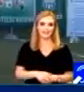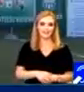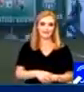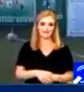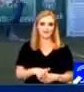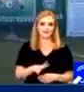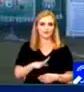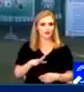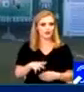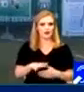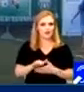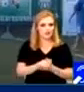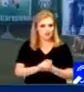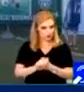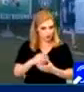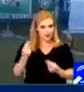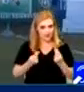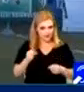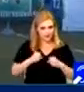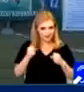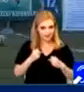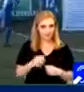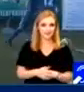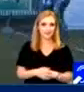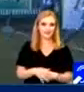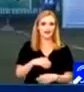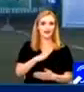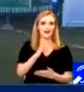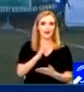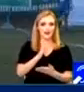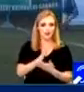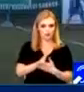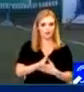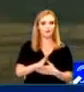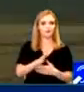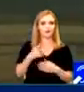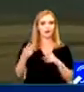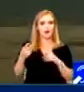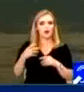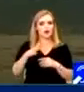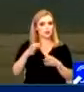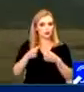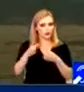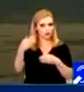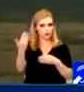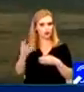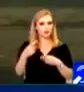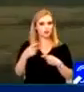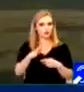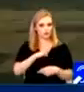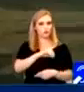mi s-a părut foarte strâns, ne-am jucat, am făcut și noi jocul nostru, am avut niște adversari foarte bune și ne place foarte mult